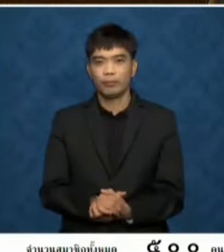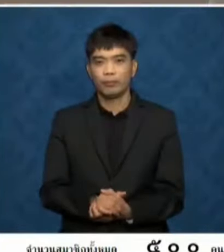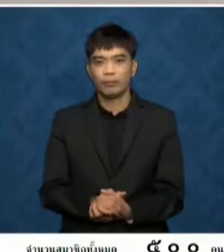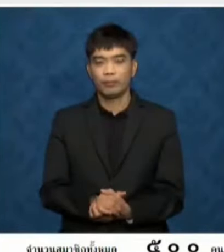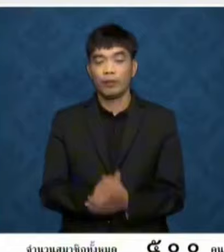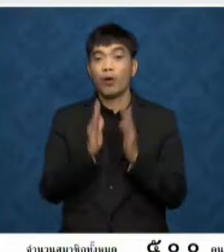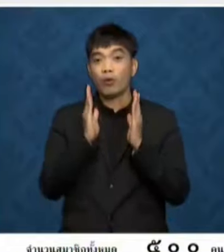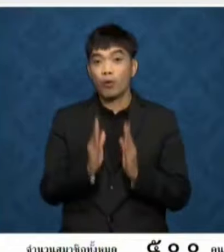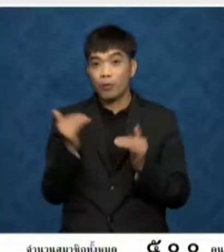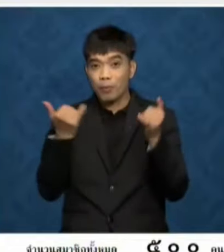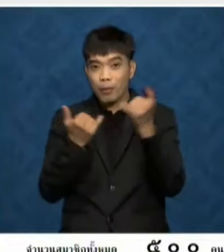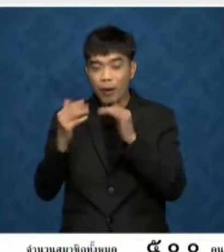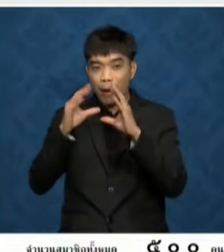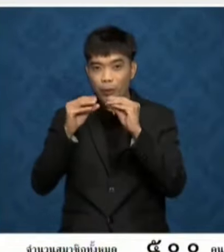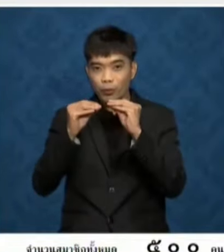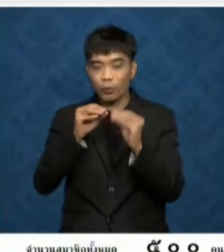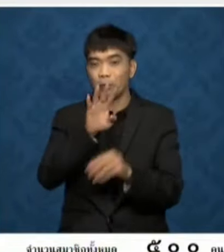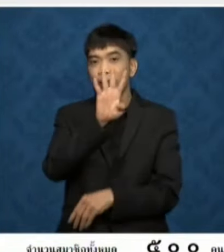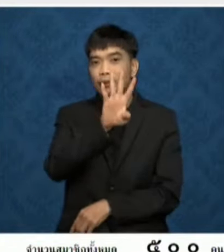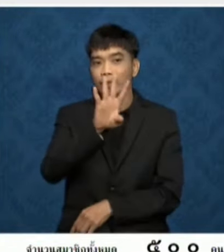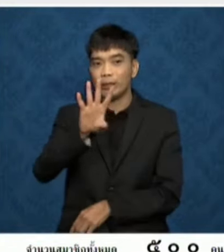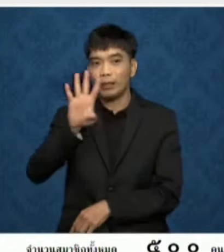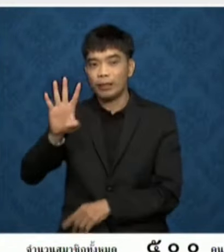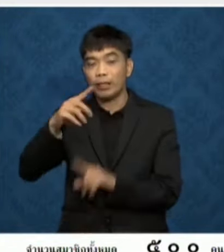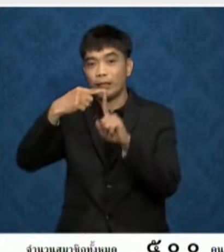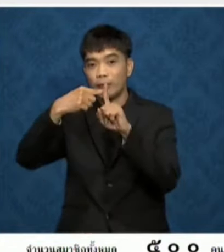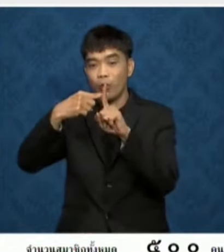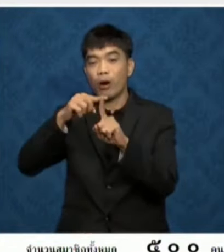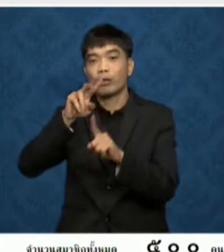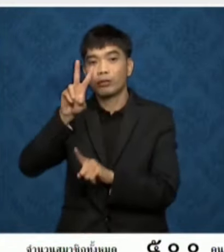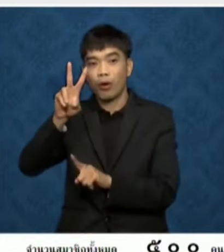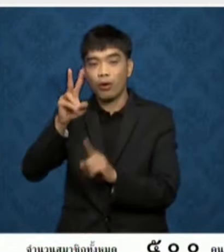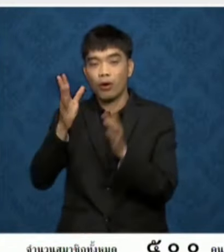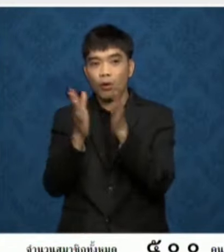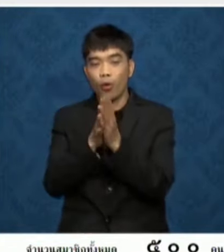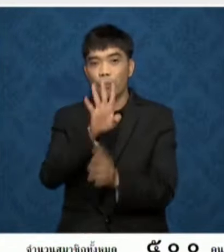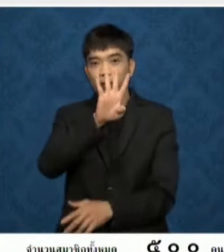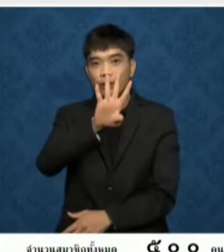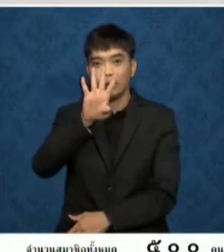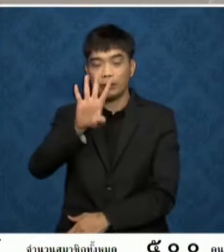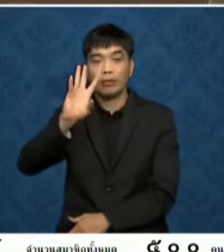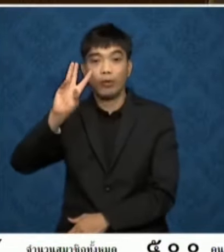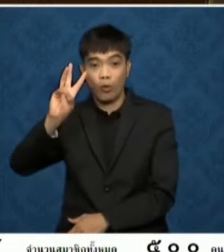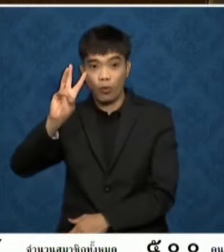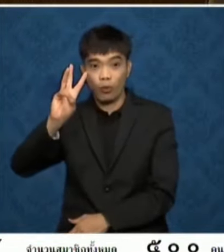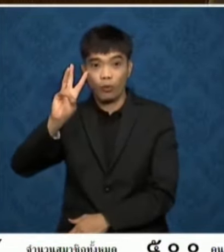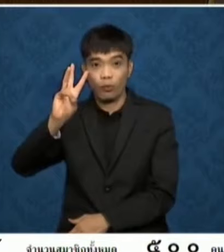จำนวนผู้เข้าประชุม444บวก2ครับเป็น446ครับ